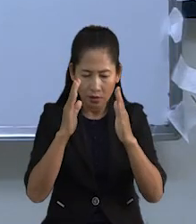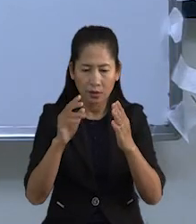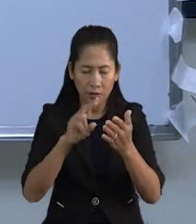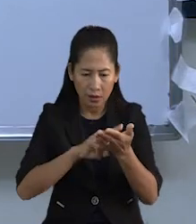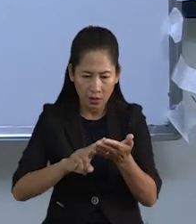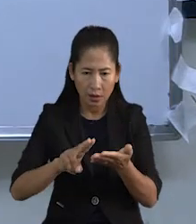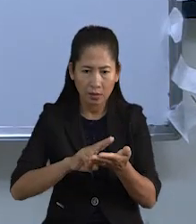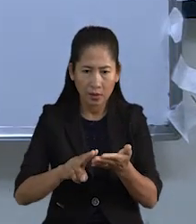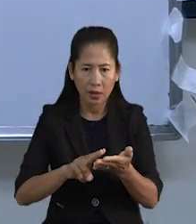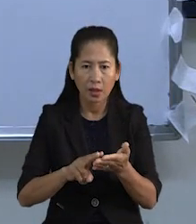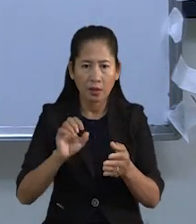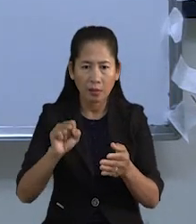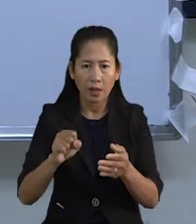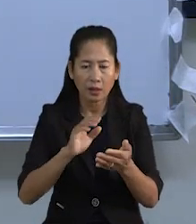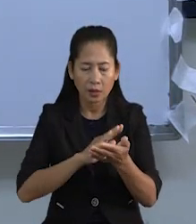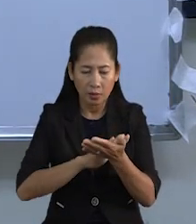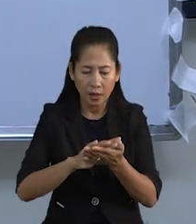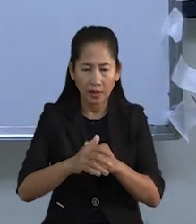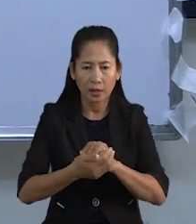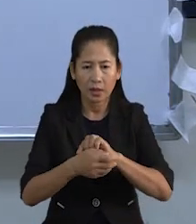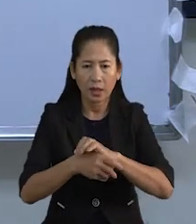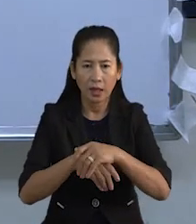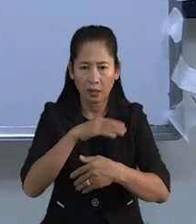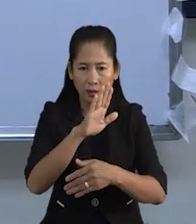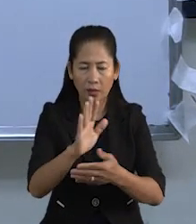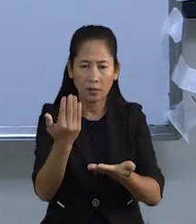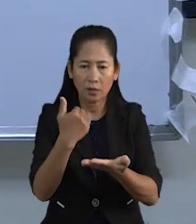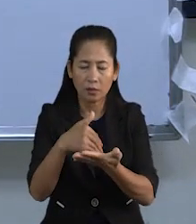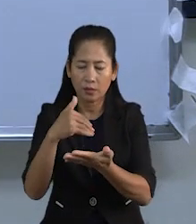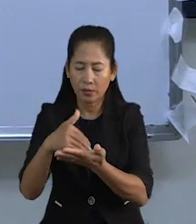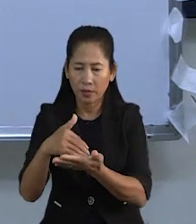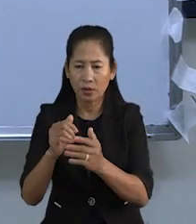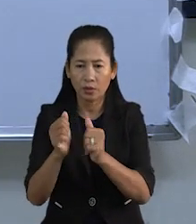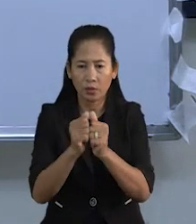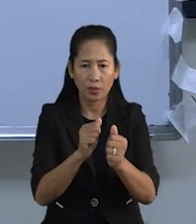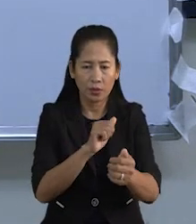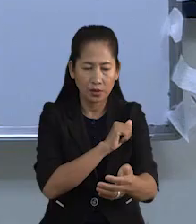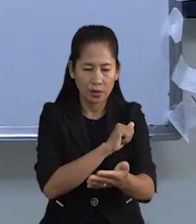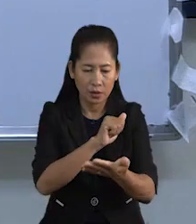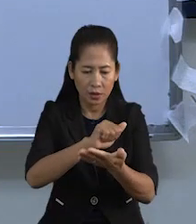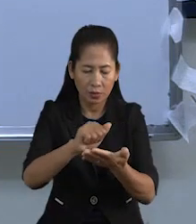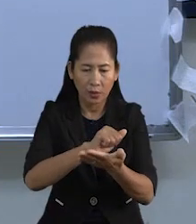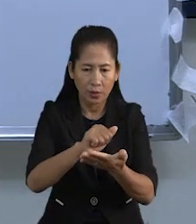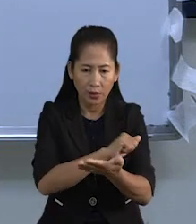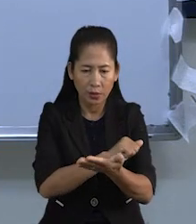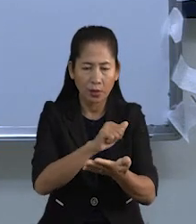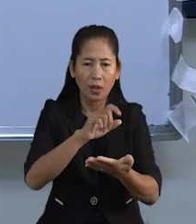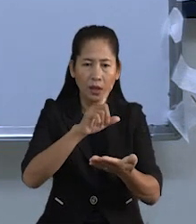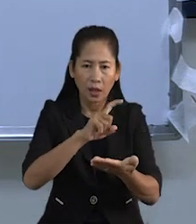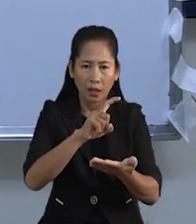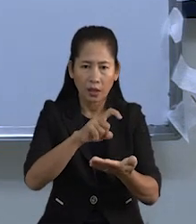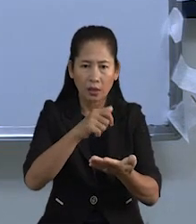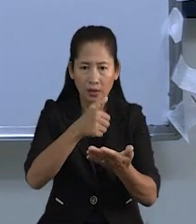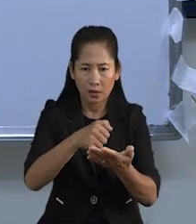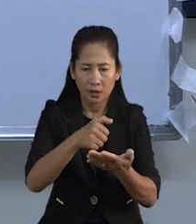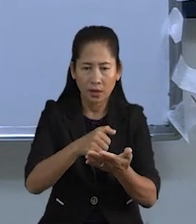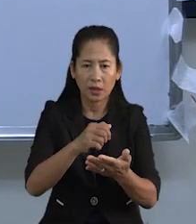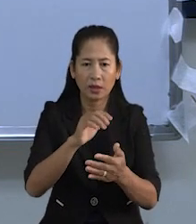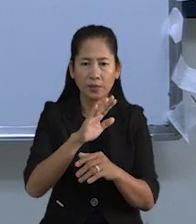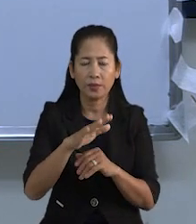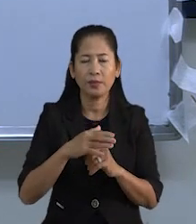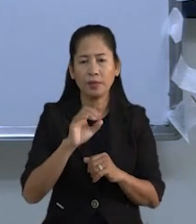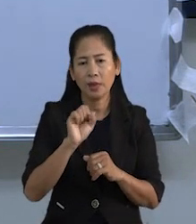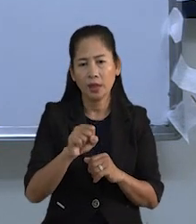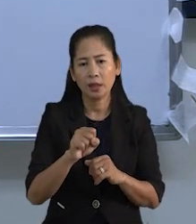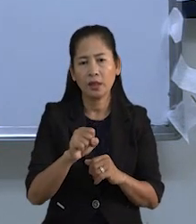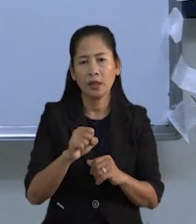ងអនាម័យបាទសម្អាតដៃរបស់កូនឲ្យបានញឹកញាប់ជាមួយនឹងសាប៊ូអាល់កុលជែលណាកូន